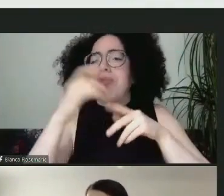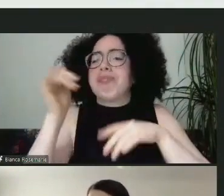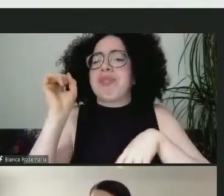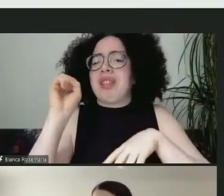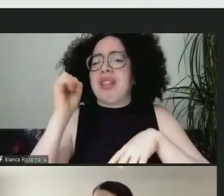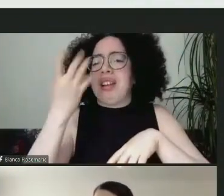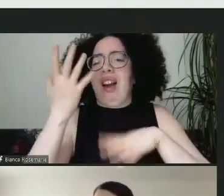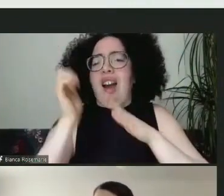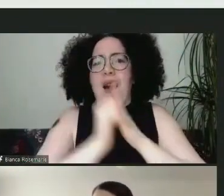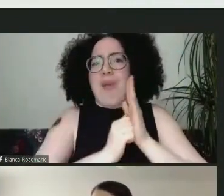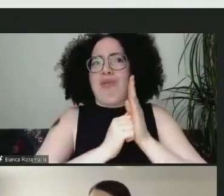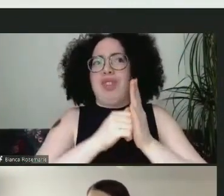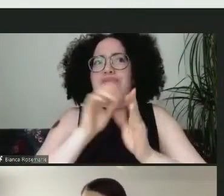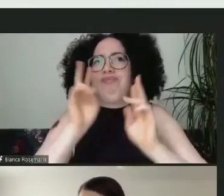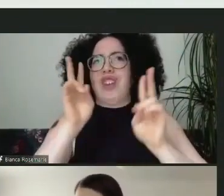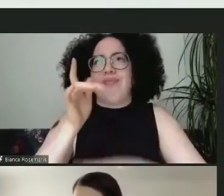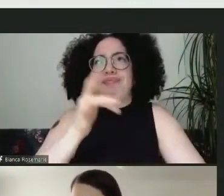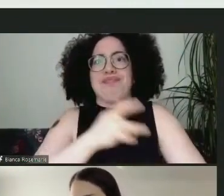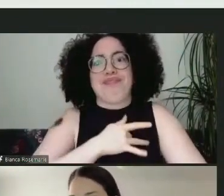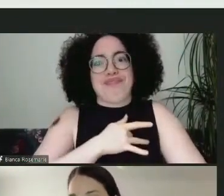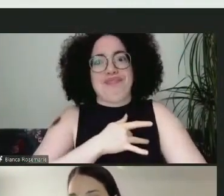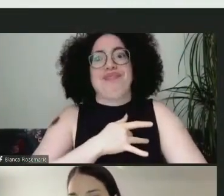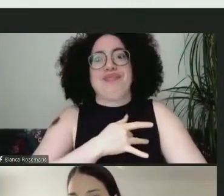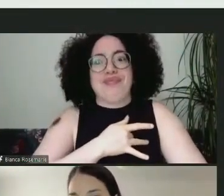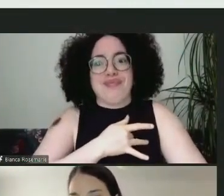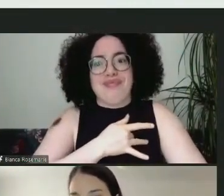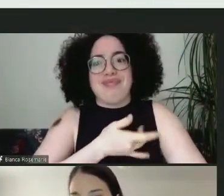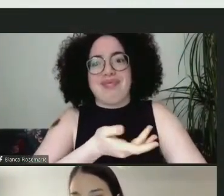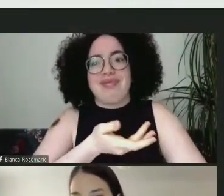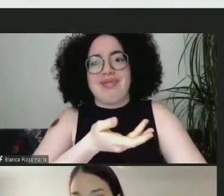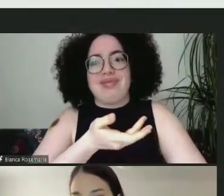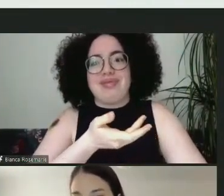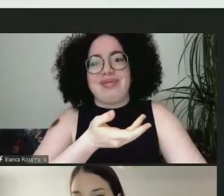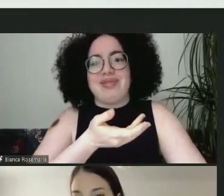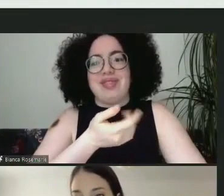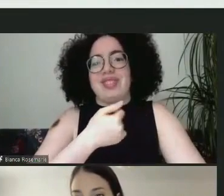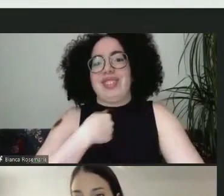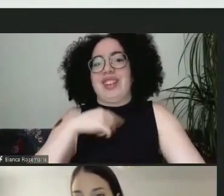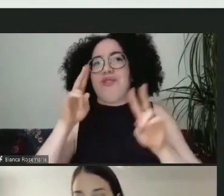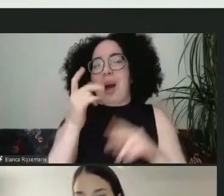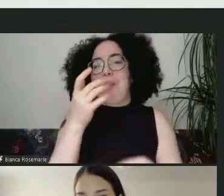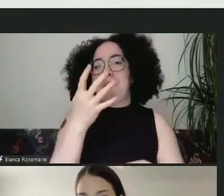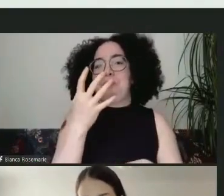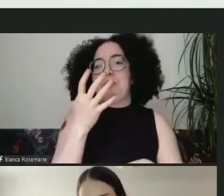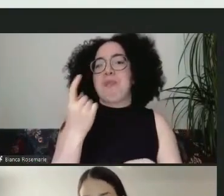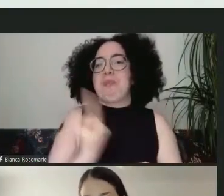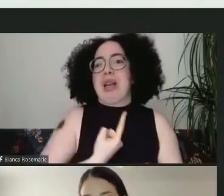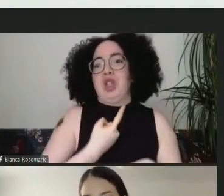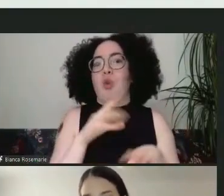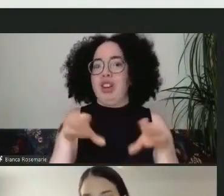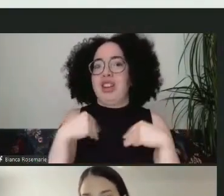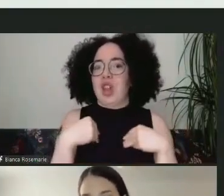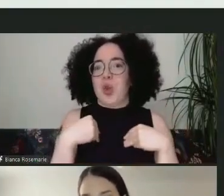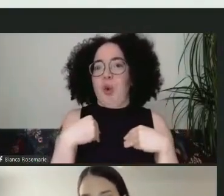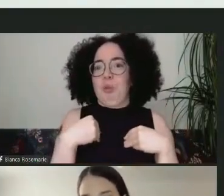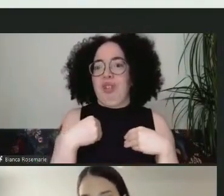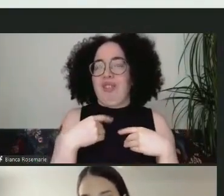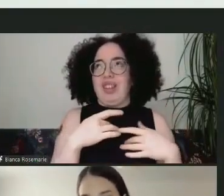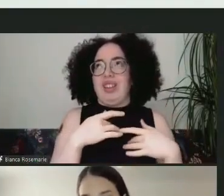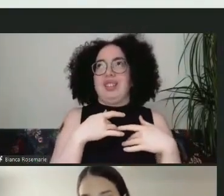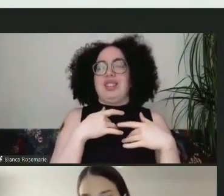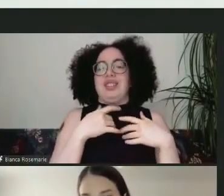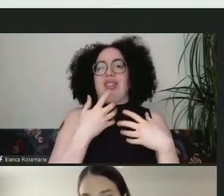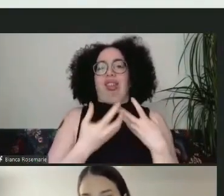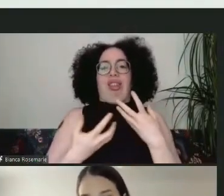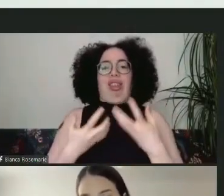oder beleidigt. Und ja, da denke ich mal, also es ist schon am Anfang hat mich das betroffen, weil das